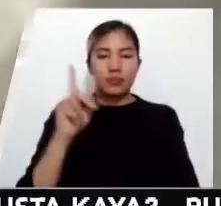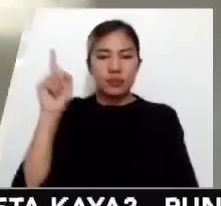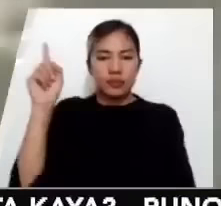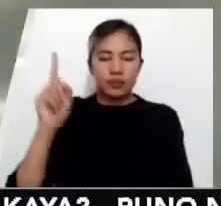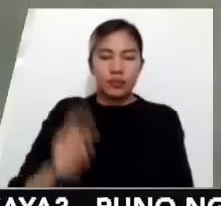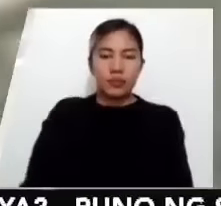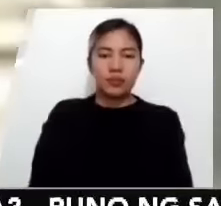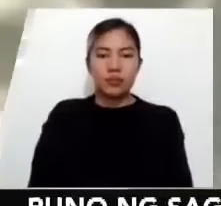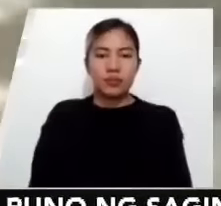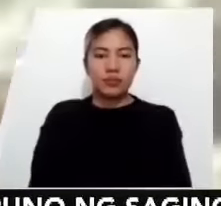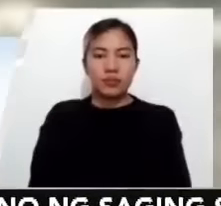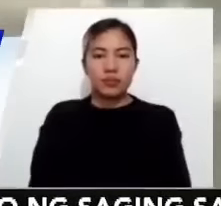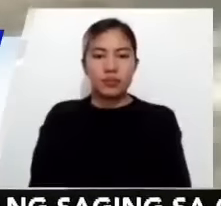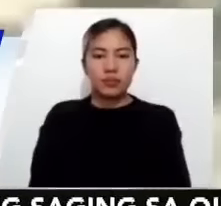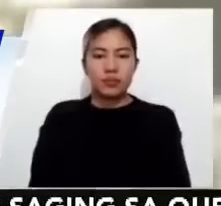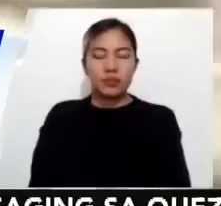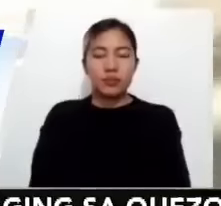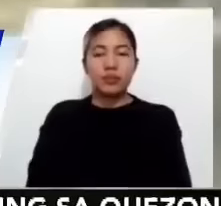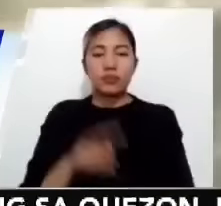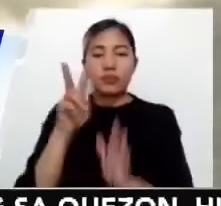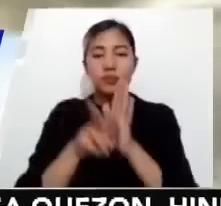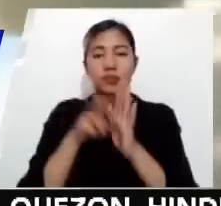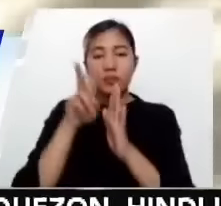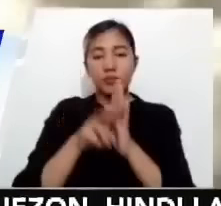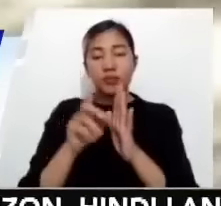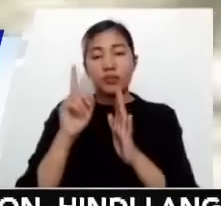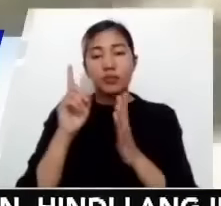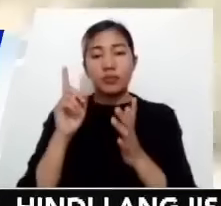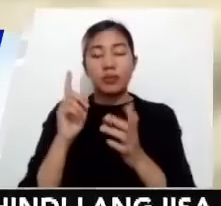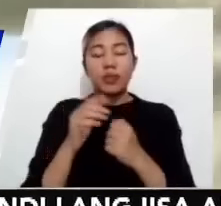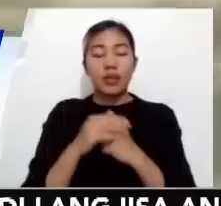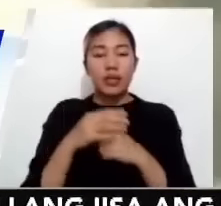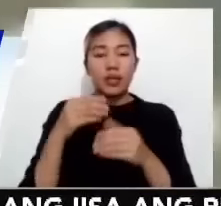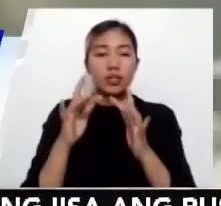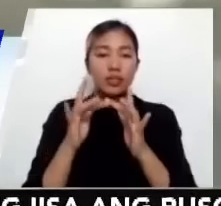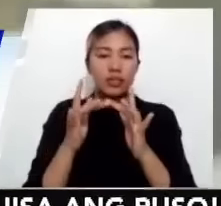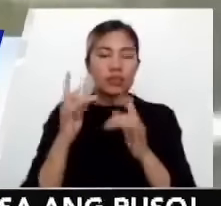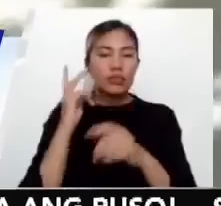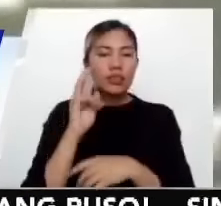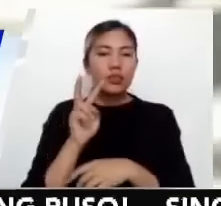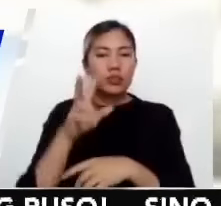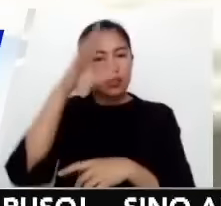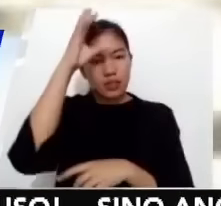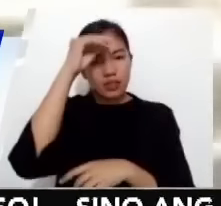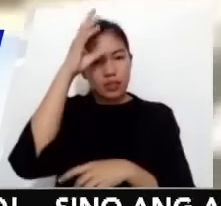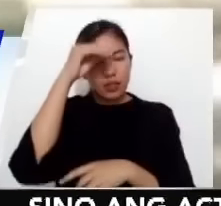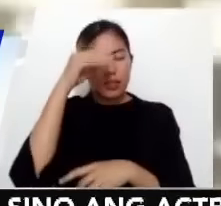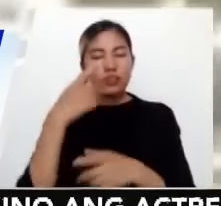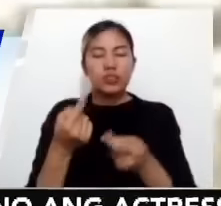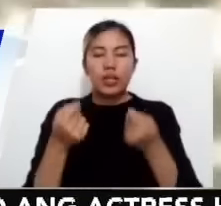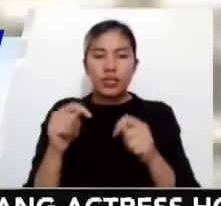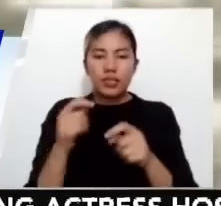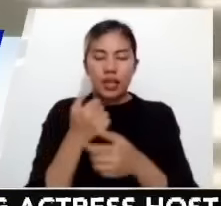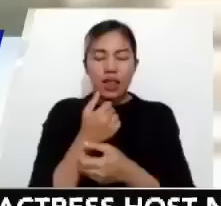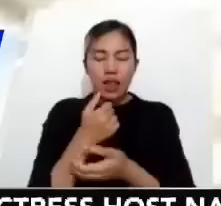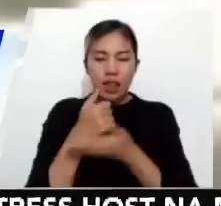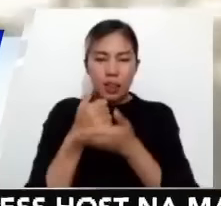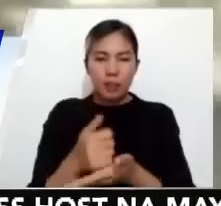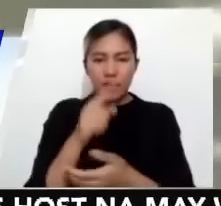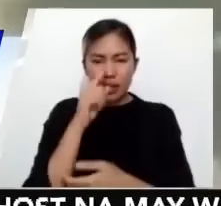Kuha ang video na yan ng isang netizen habang pinagtutulungan ng dalawang lalaki na maiahon sa dagat ang 8 taong gulang na bata